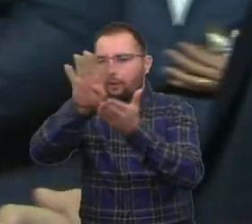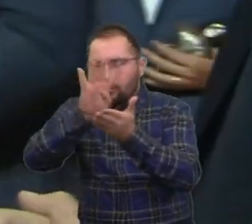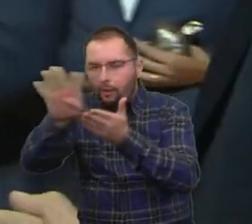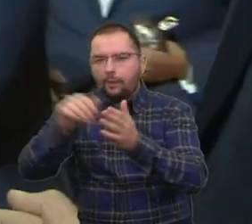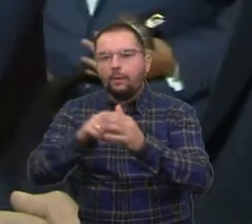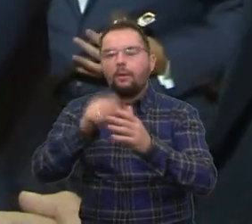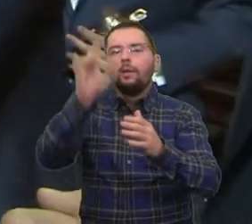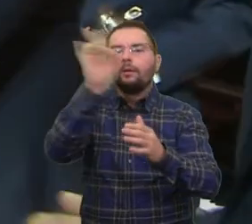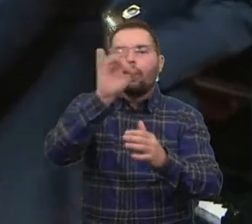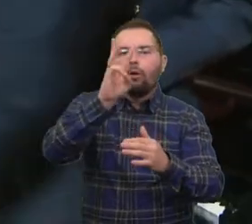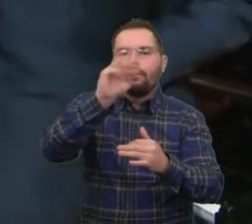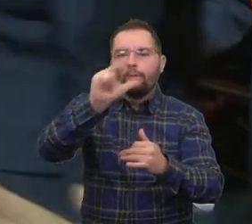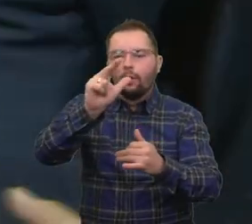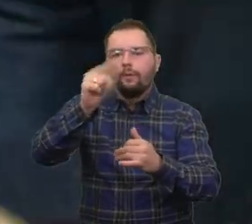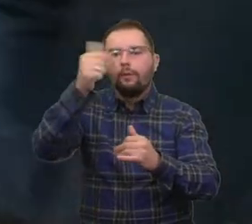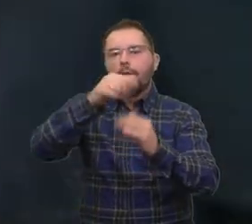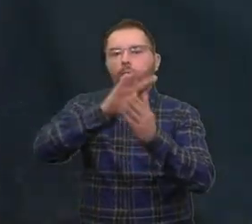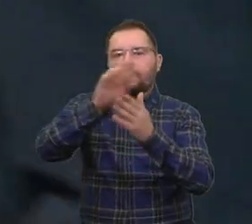2011-2014, Grzegorz Wolnik